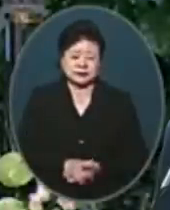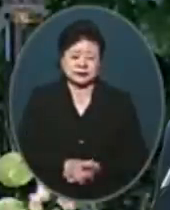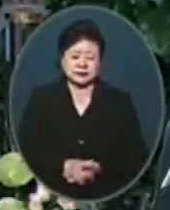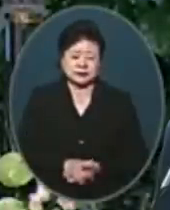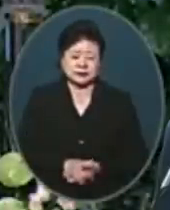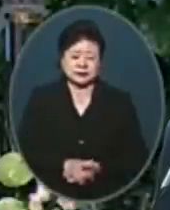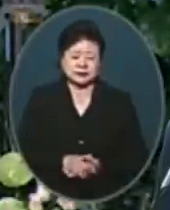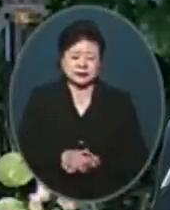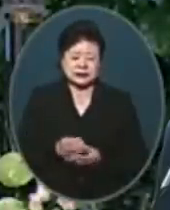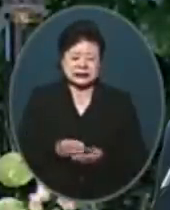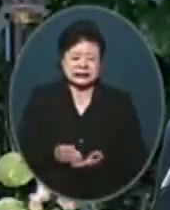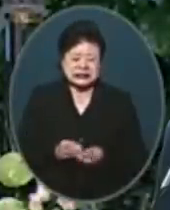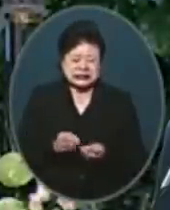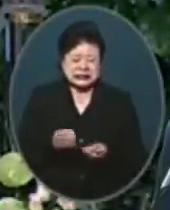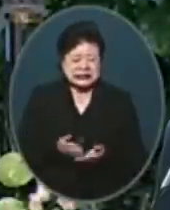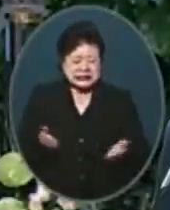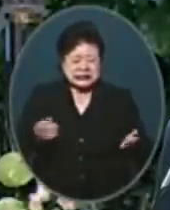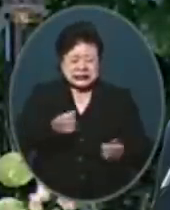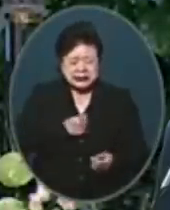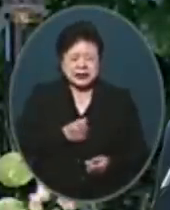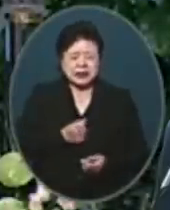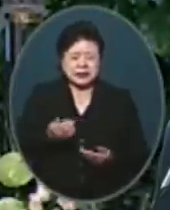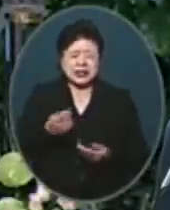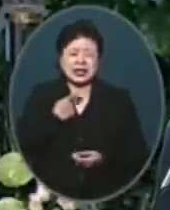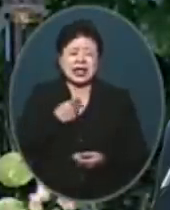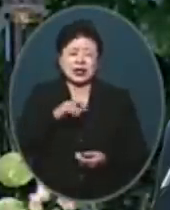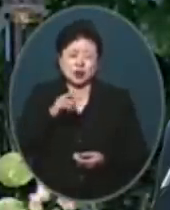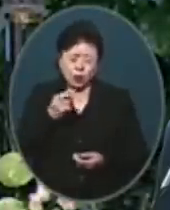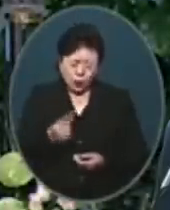우리 질그릇이 답답한 일을 당해도